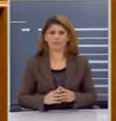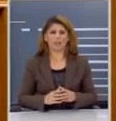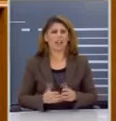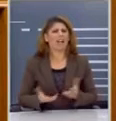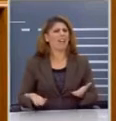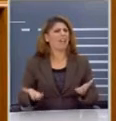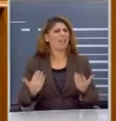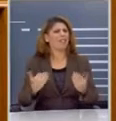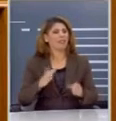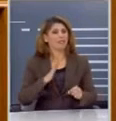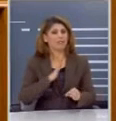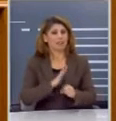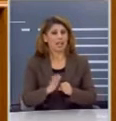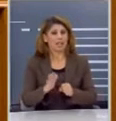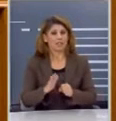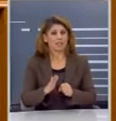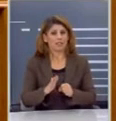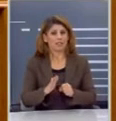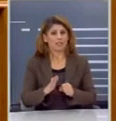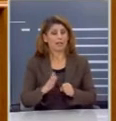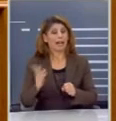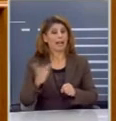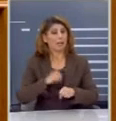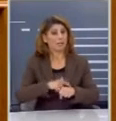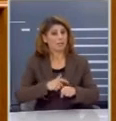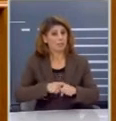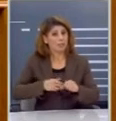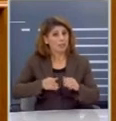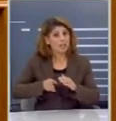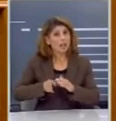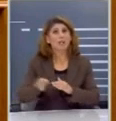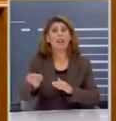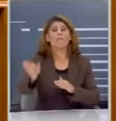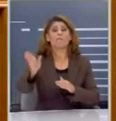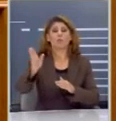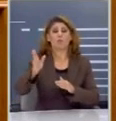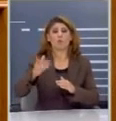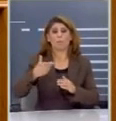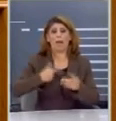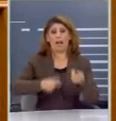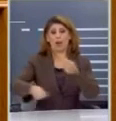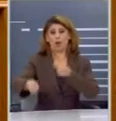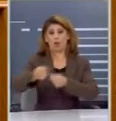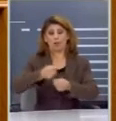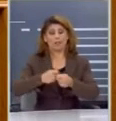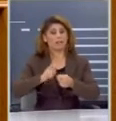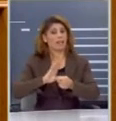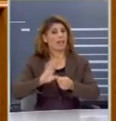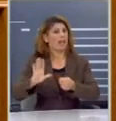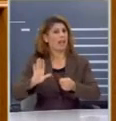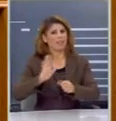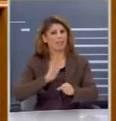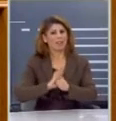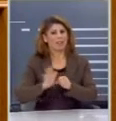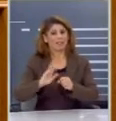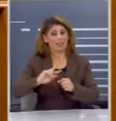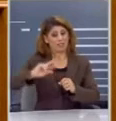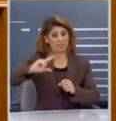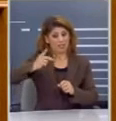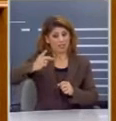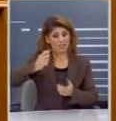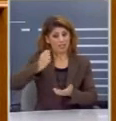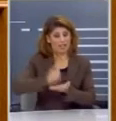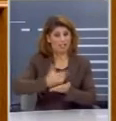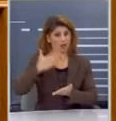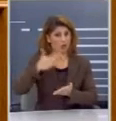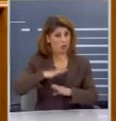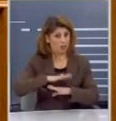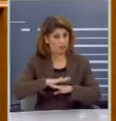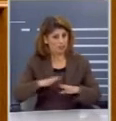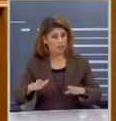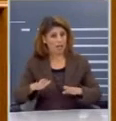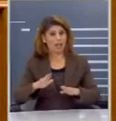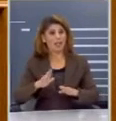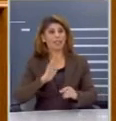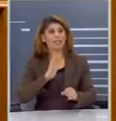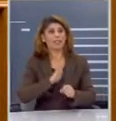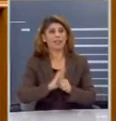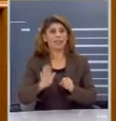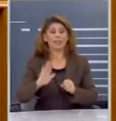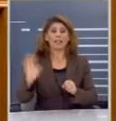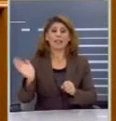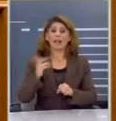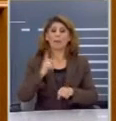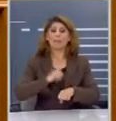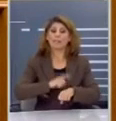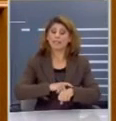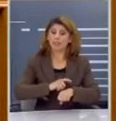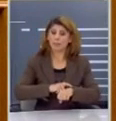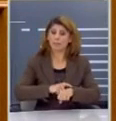αρκεί να βγούμε κάποτε στις αγορές, δεν αρκεί να ολοκληρωθεί κάποτε η δεύτερη αξιολόγηση, δεν αρκεί να μπούμε κάποτε